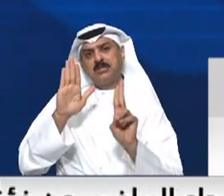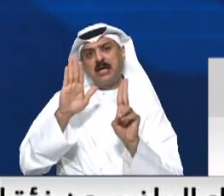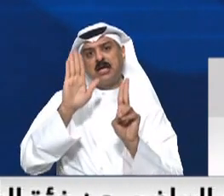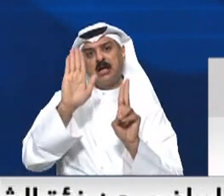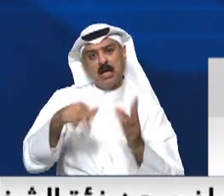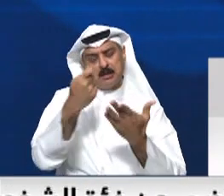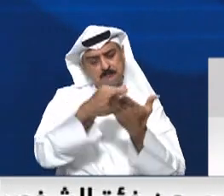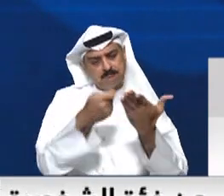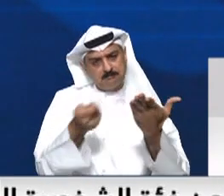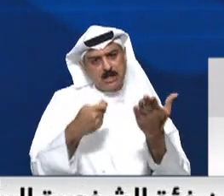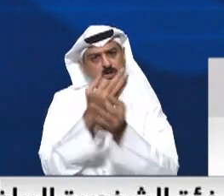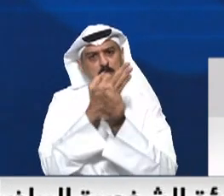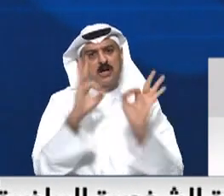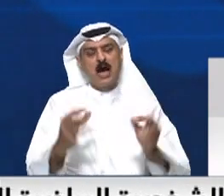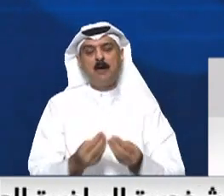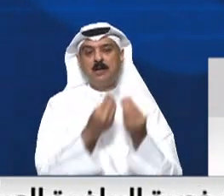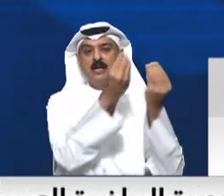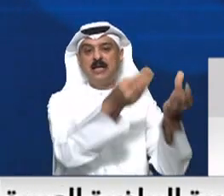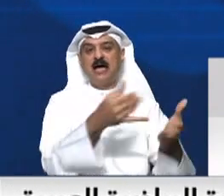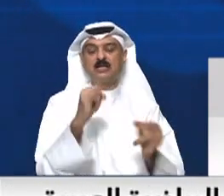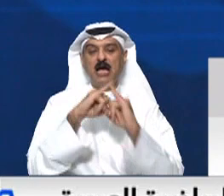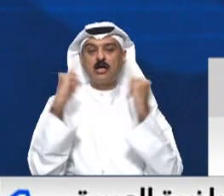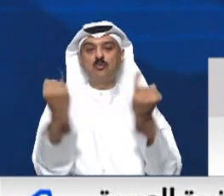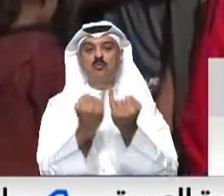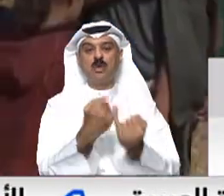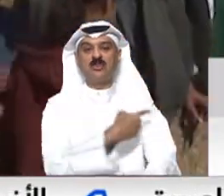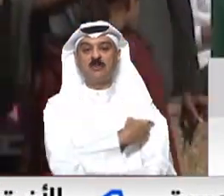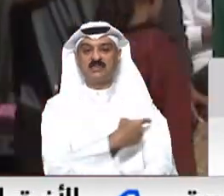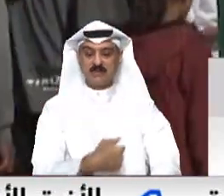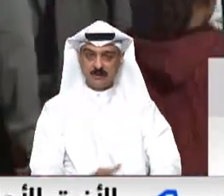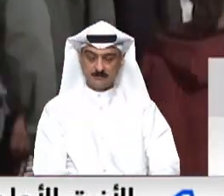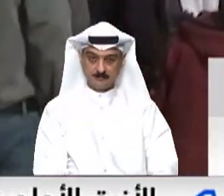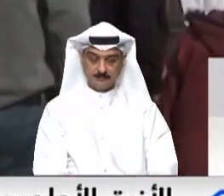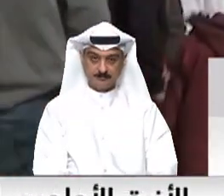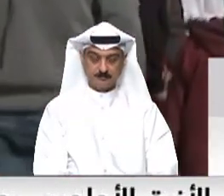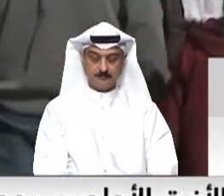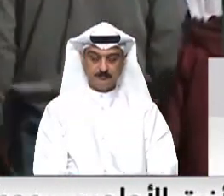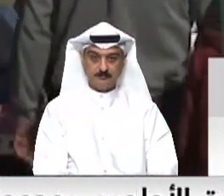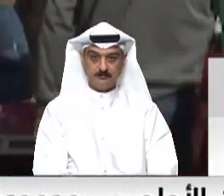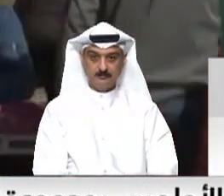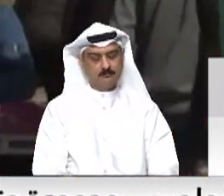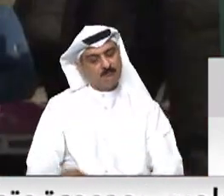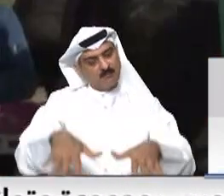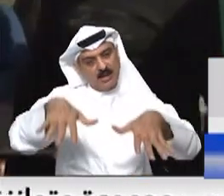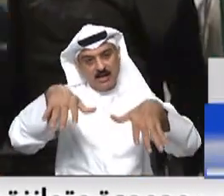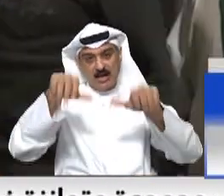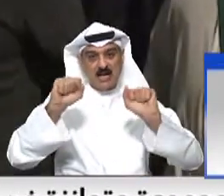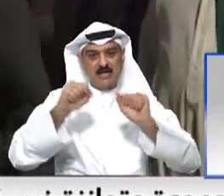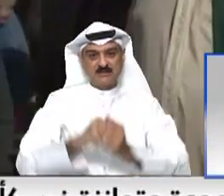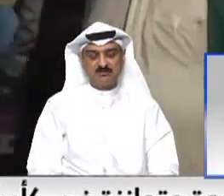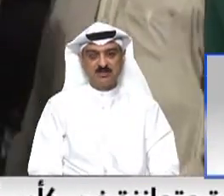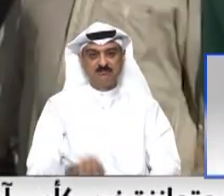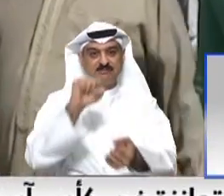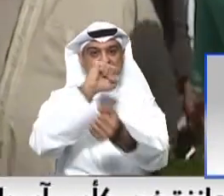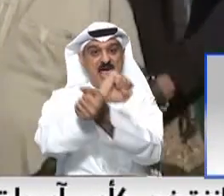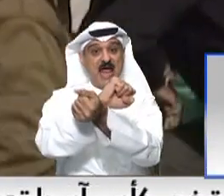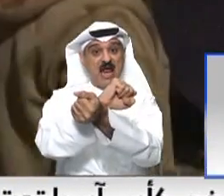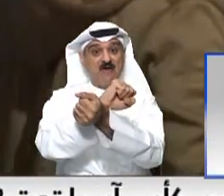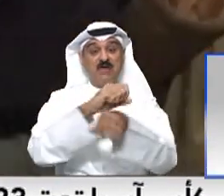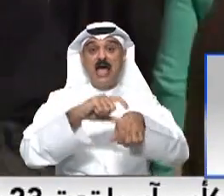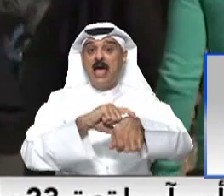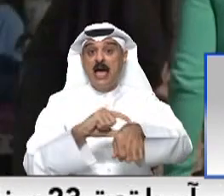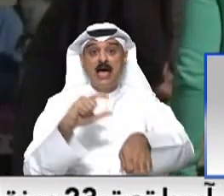حدث والإفراج عن المعتقلين. وقد انتهى الأمر باعتقال عدد من